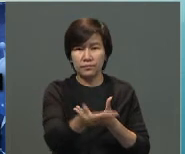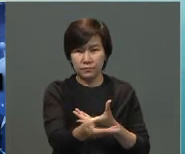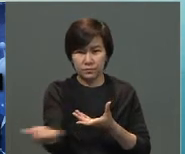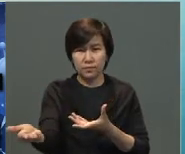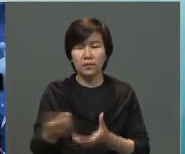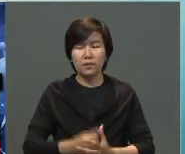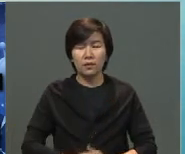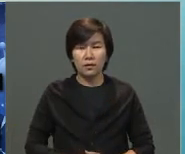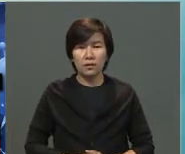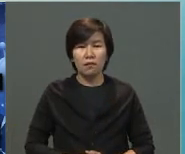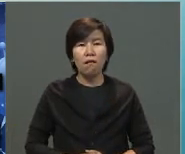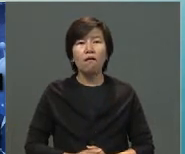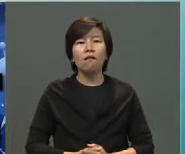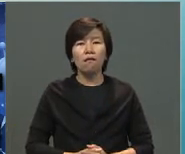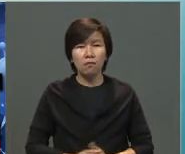ถ้าประชาชนได้รับทราบว่าเราจะผ่อนคลายทุกอย่างสิ่งที่สำคัญคือผู้ใช้บริการผู้ให้บริการและผู้ตรวจผู้ควบคุมท่านในฐานะที่จะเป็นทั้งผู้ใช้บริการหรือผู้ให้บริการอะไรก็แล้วแต่นะครับรับรู้รับทราบในเรื่องพวกนี้และมีความเห็นอะไรอย่างไรนะครับก็ก็เราก็จะรับฟังมาเพิ่มเติมตรงนี้นะครับเพื่อเราจะได้ก้าวไปพร้อมกันในเรื่องการผ่อนคลายนะครับอ่ะ